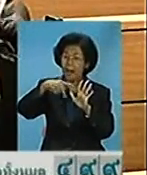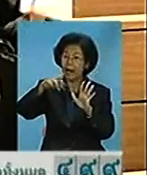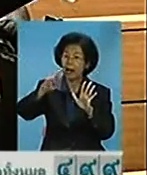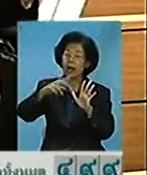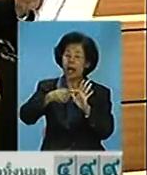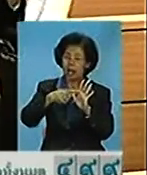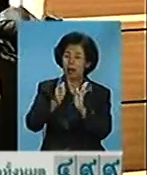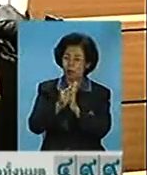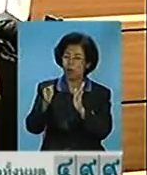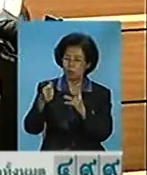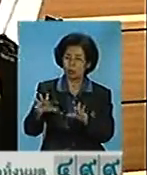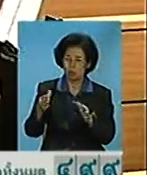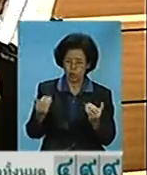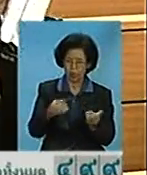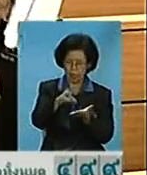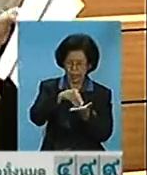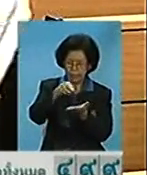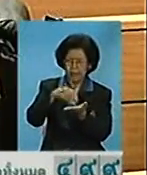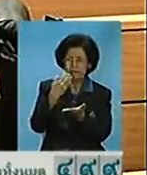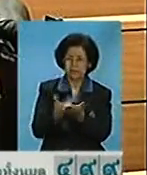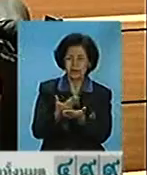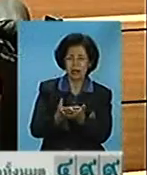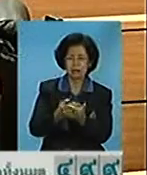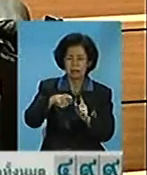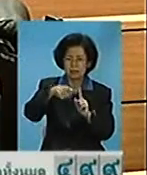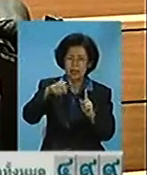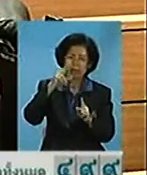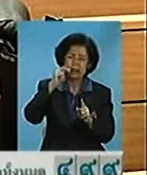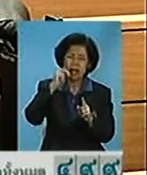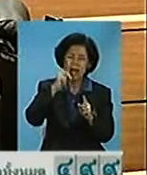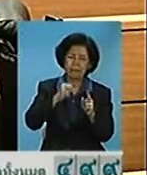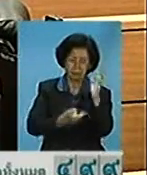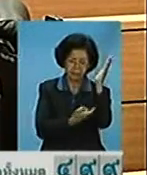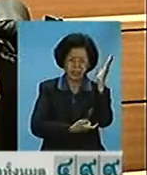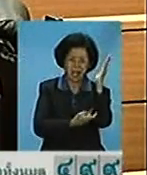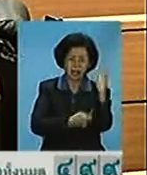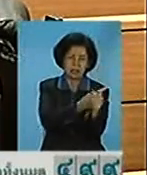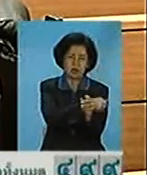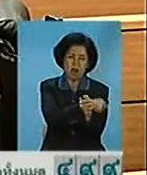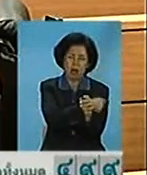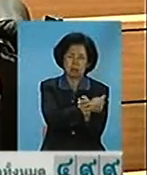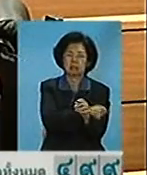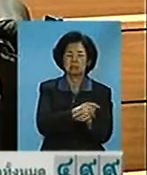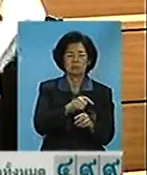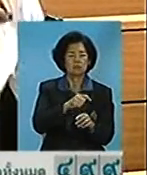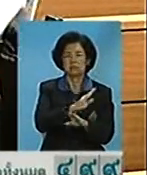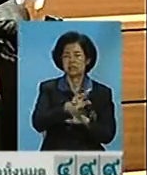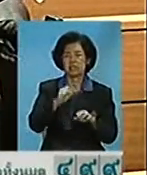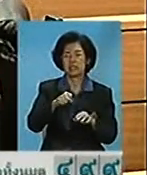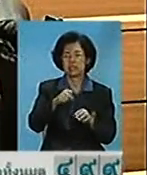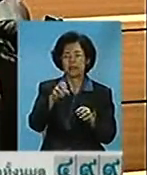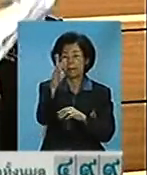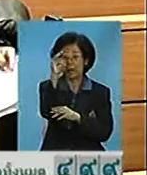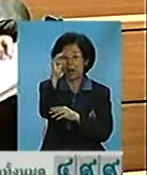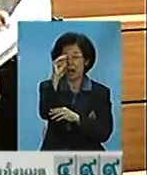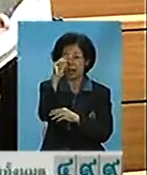นี้เก็บเงินเซตคือต้องการจะเก็บจากน้ำยางแค่นั้นเองครับไม่ได้จะเก็บจากไม้ยางพาราเขาก็เลยทำ